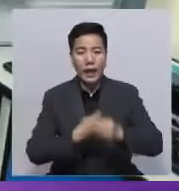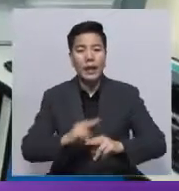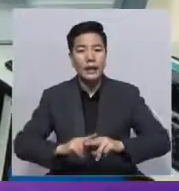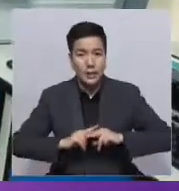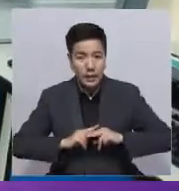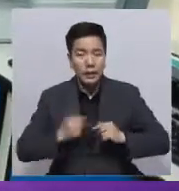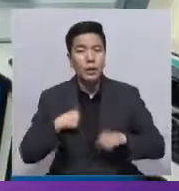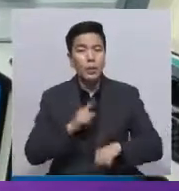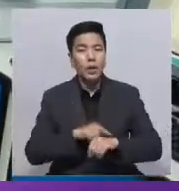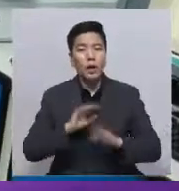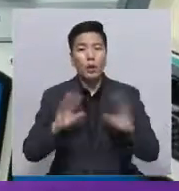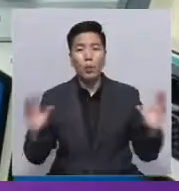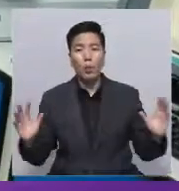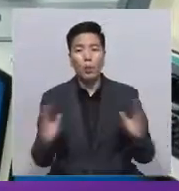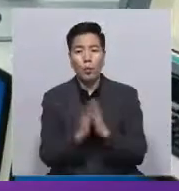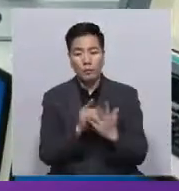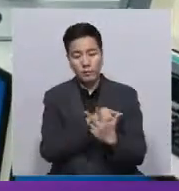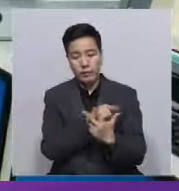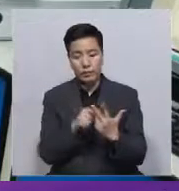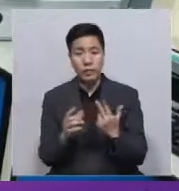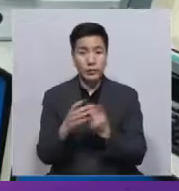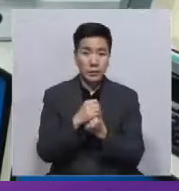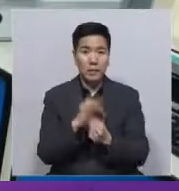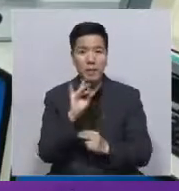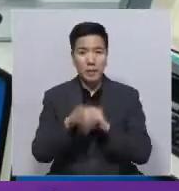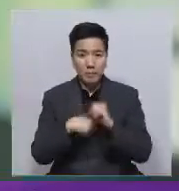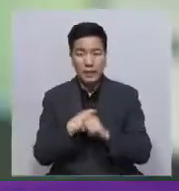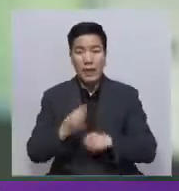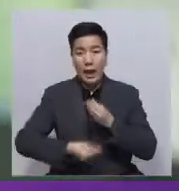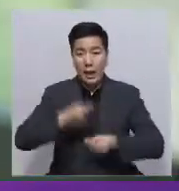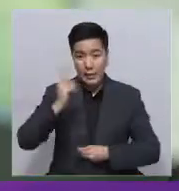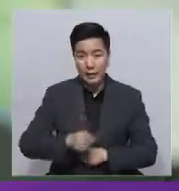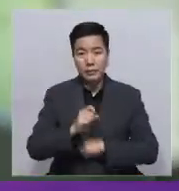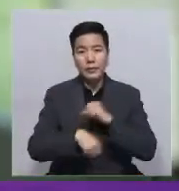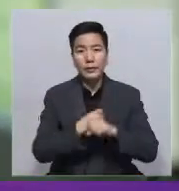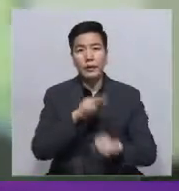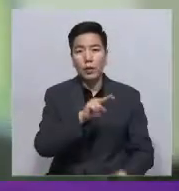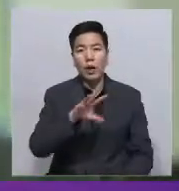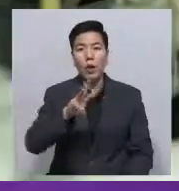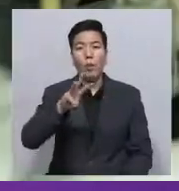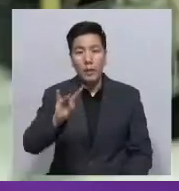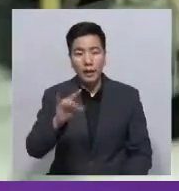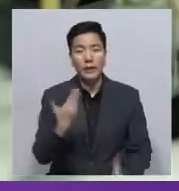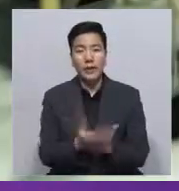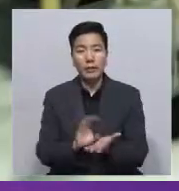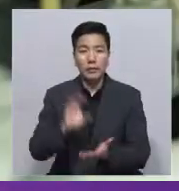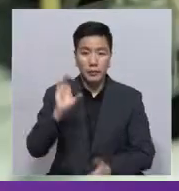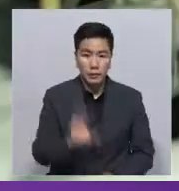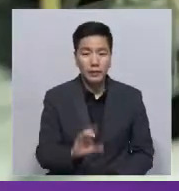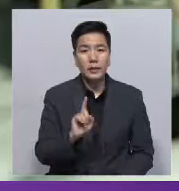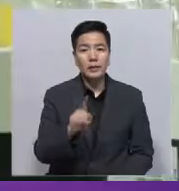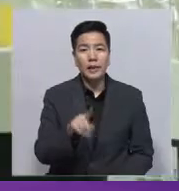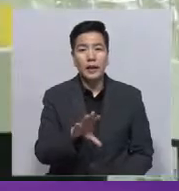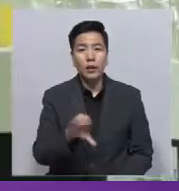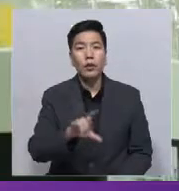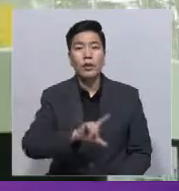กรอบเวลาทั้งหมดประมาณ8ปีจำหน่ายได้ในปี2568งบทั้งสิ้นอยู่ที่ 1,500 ล้านบ